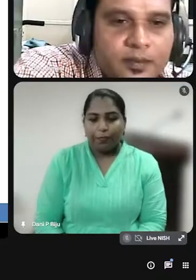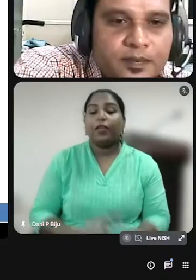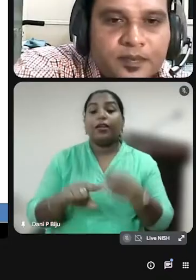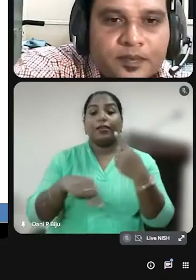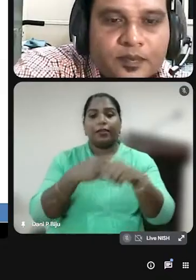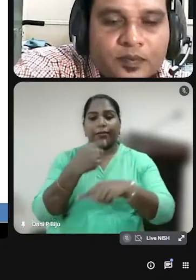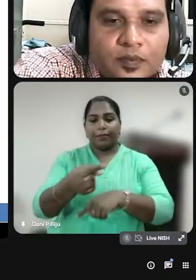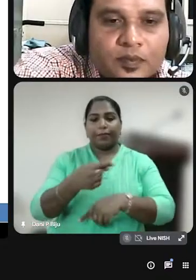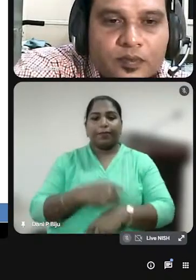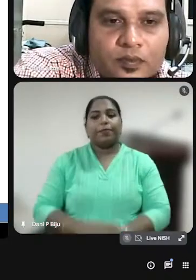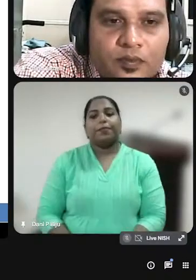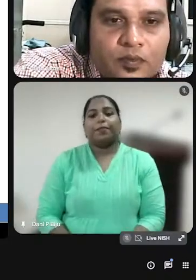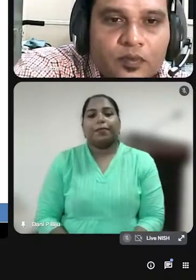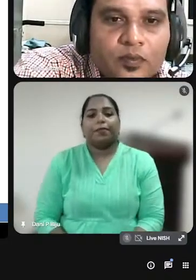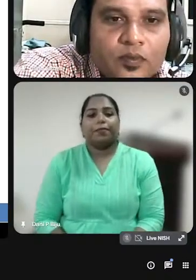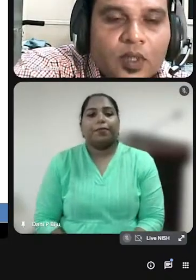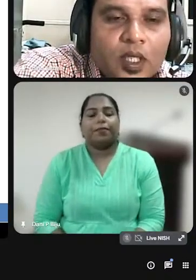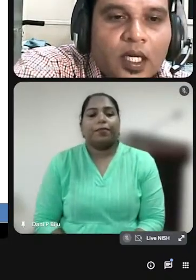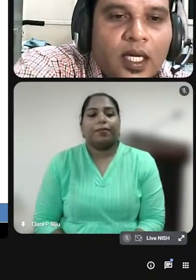പ്ലീസ്.